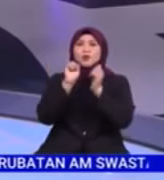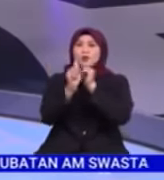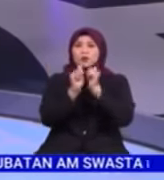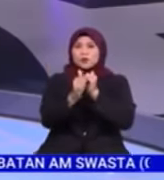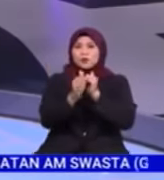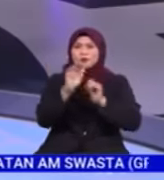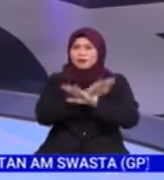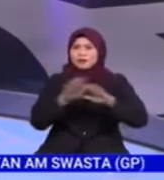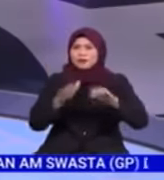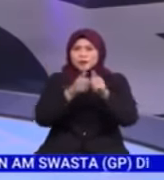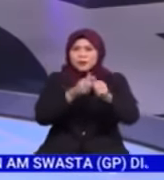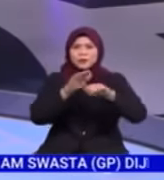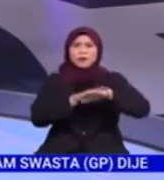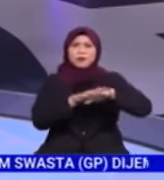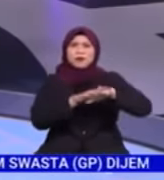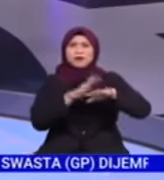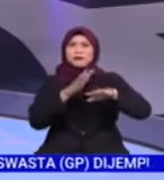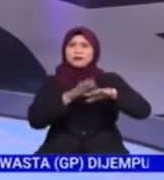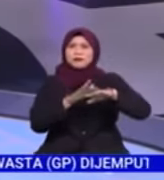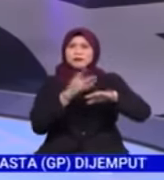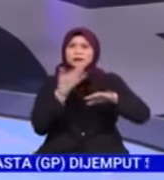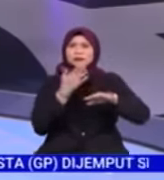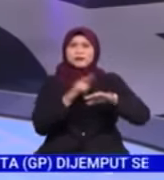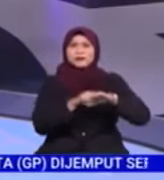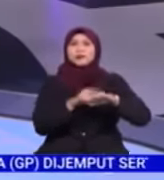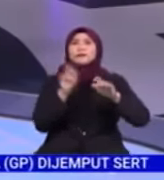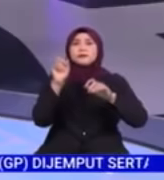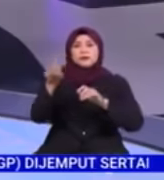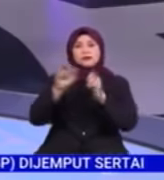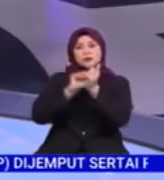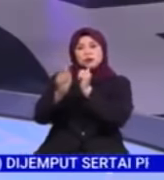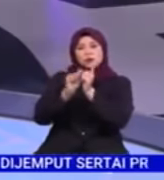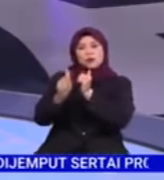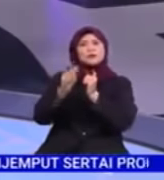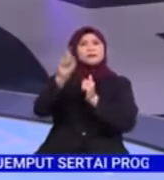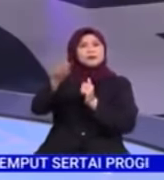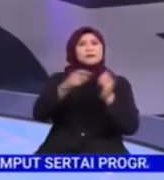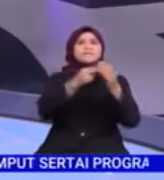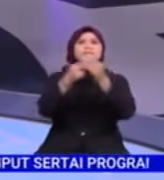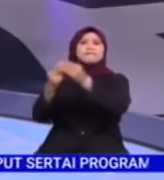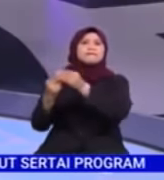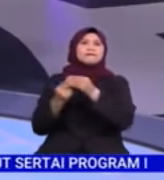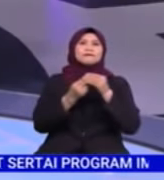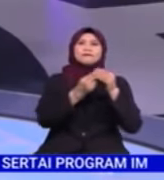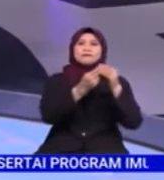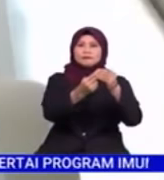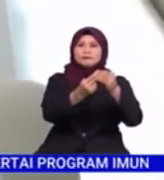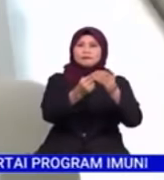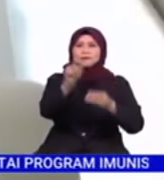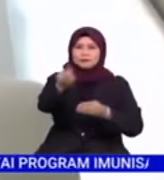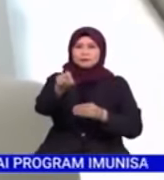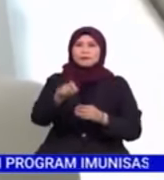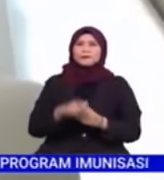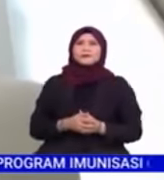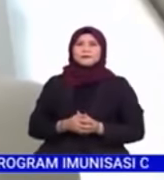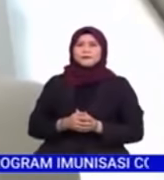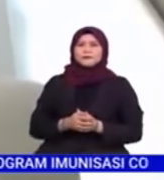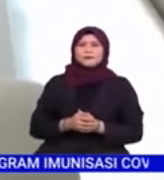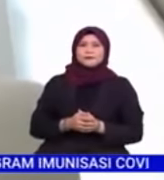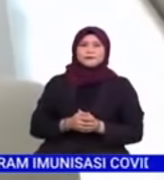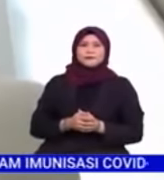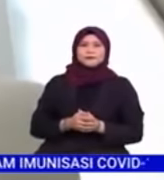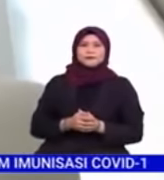sepatunya mengikut warna kulit sebaliknya suka ini sepatunya menjadi agen perpaduan rakyat kecil Hai